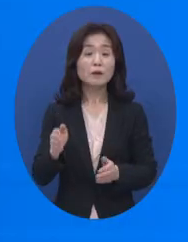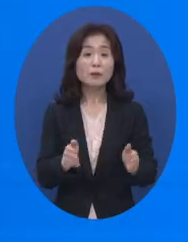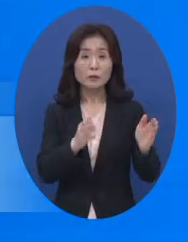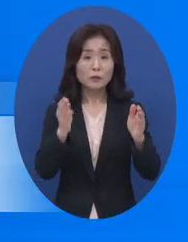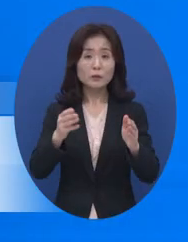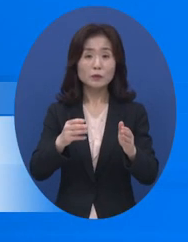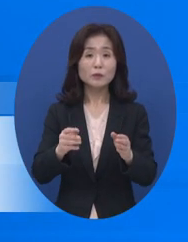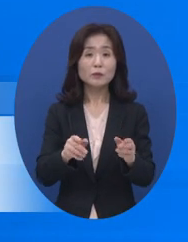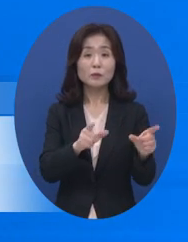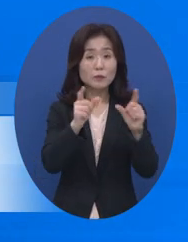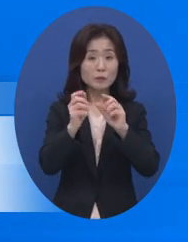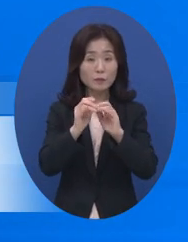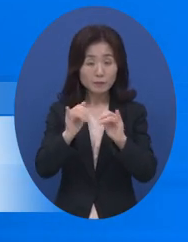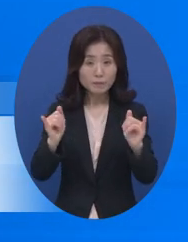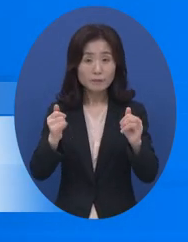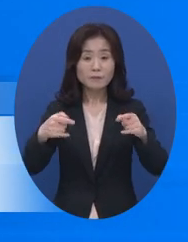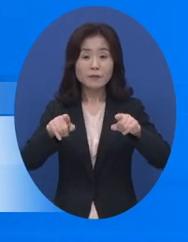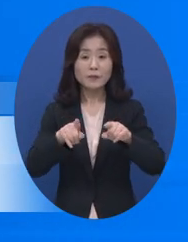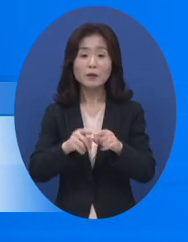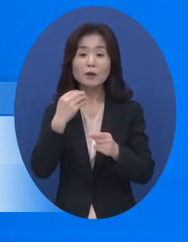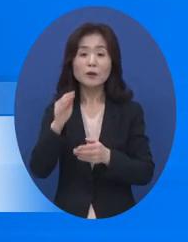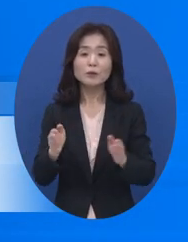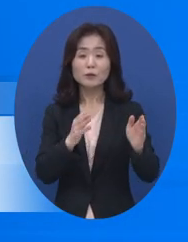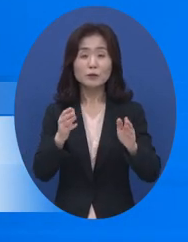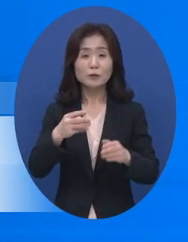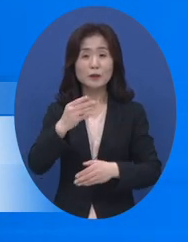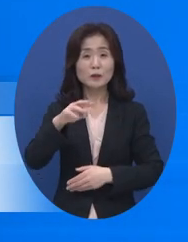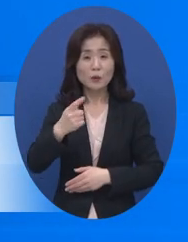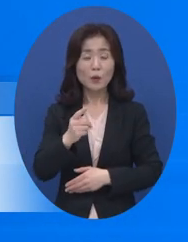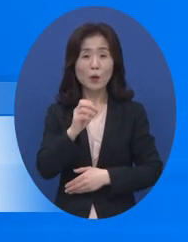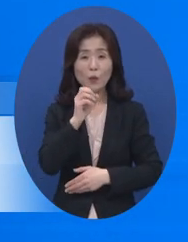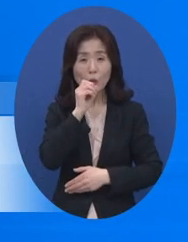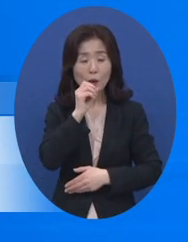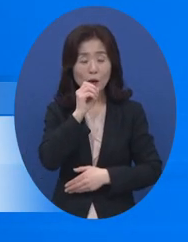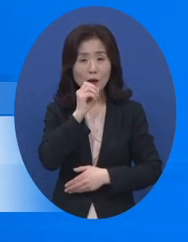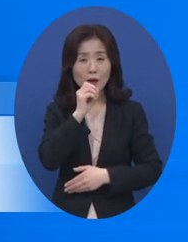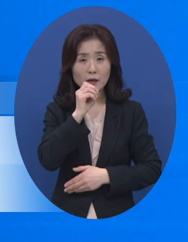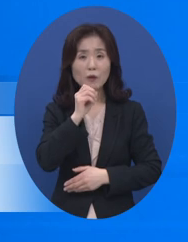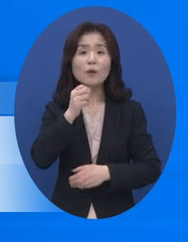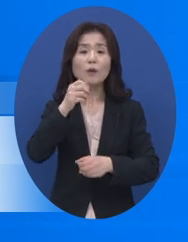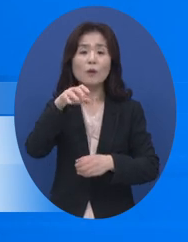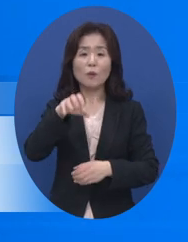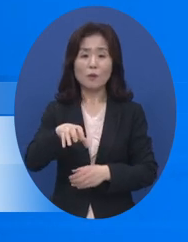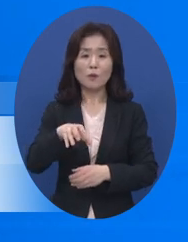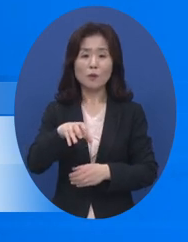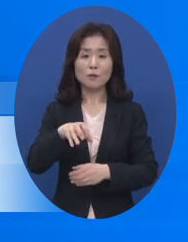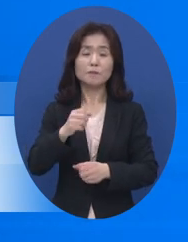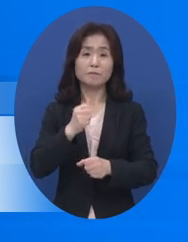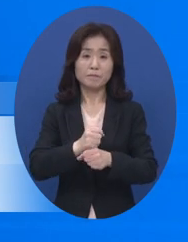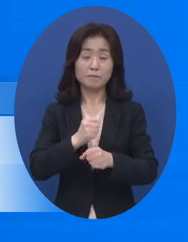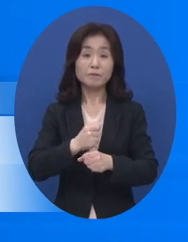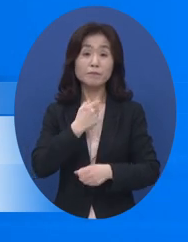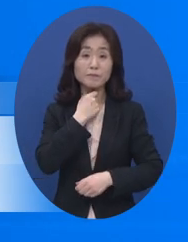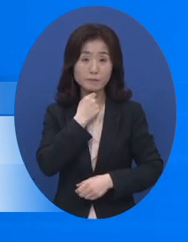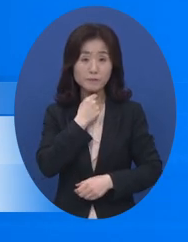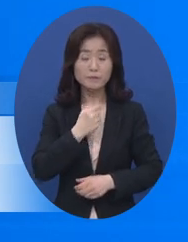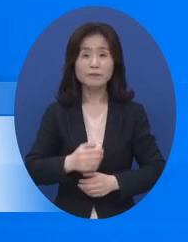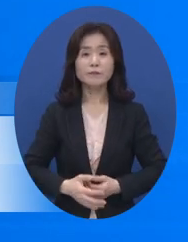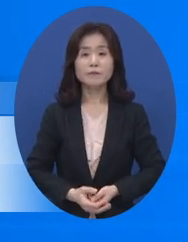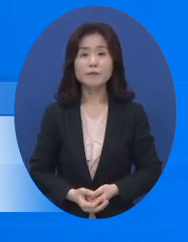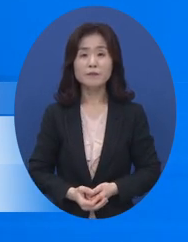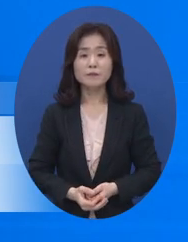도민과 함께 에 경기도를 저탄소 지역에서 탄도 중립 지역으로 이끌어 나갈